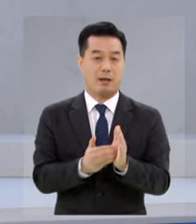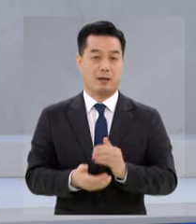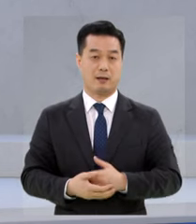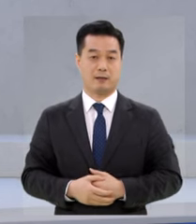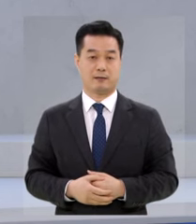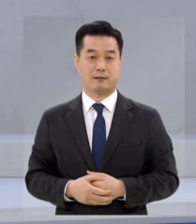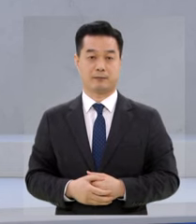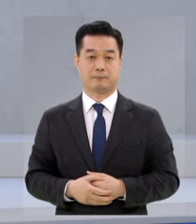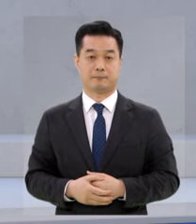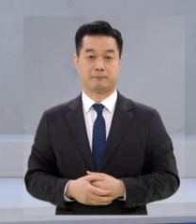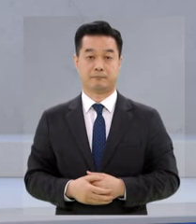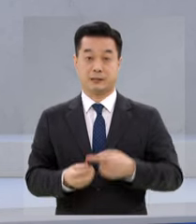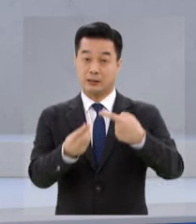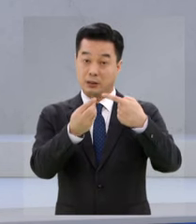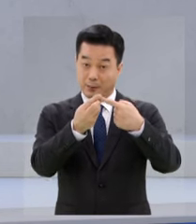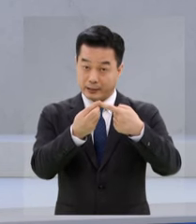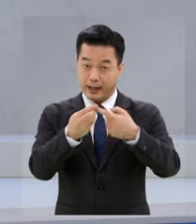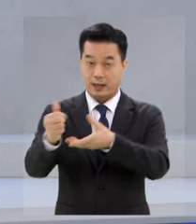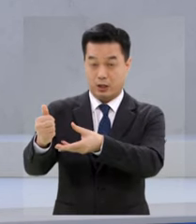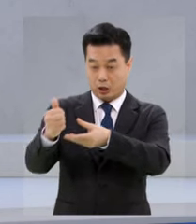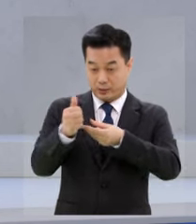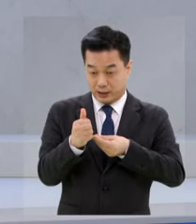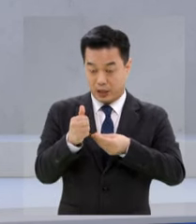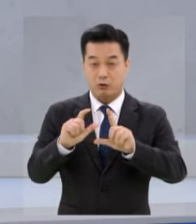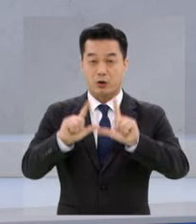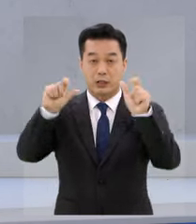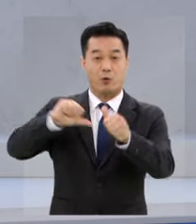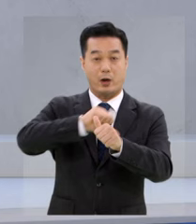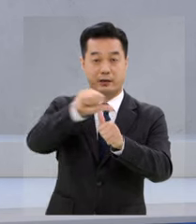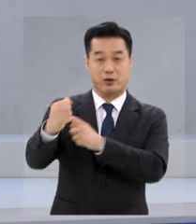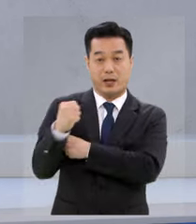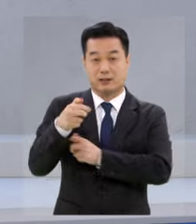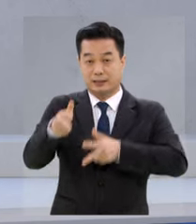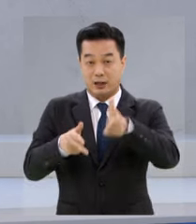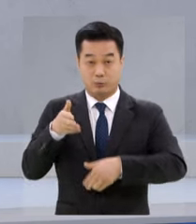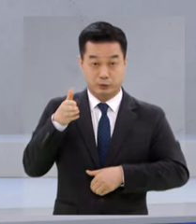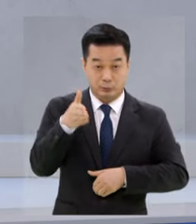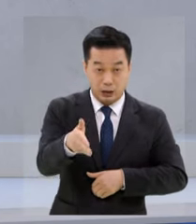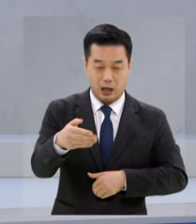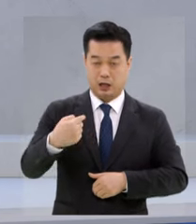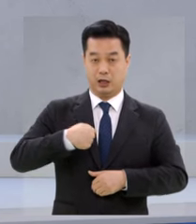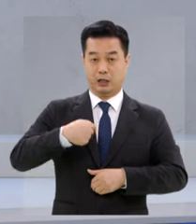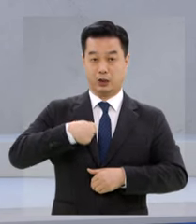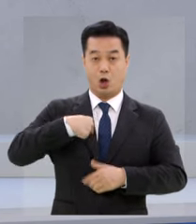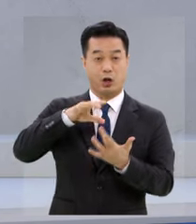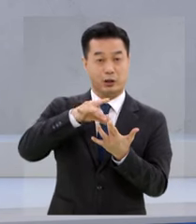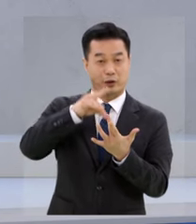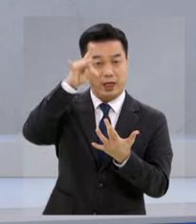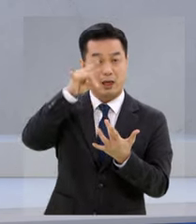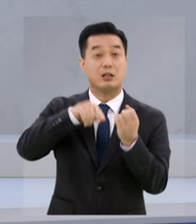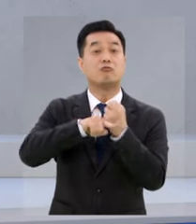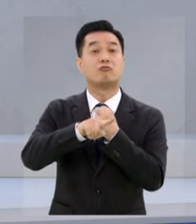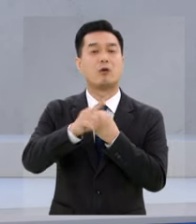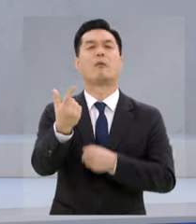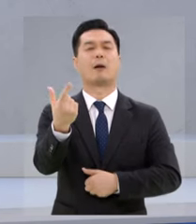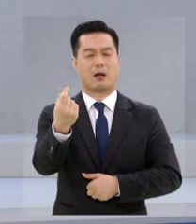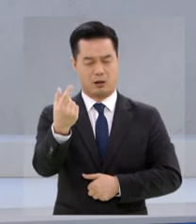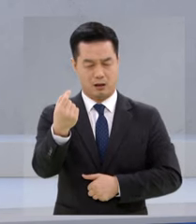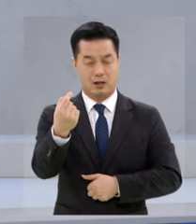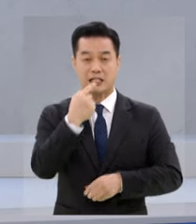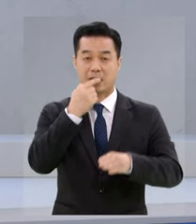마쳤습니다 첫 번째 영입 인제로 기후환경 에너지 산업 전문가인 저를 선정한 것만 봐도